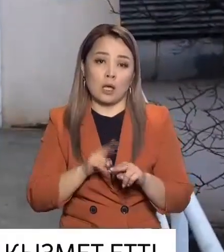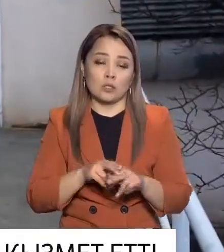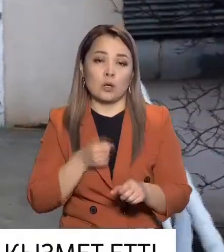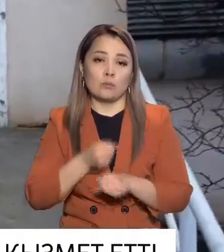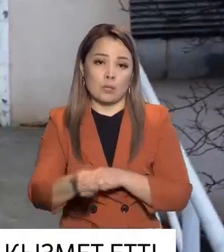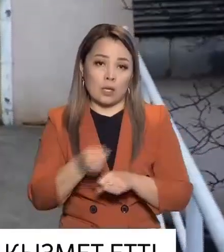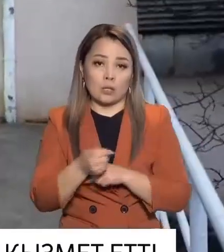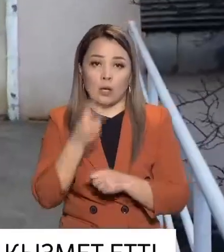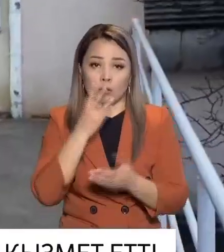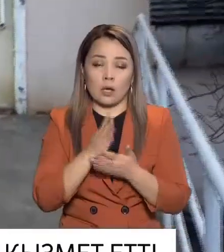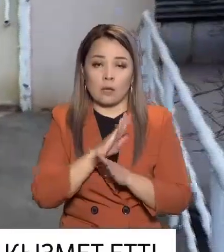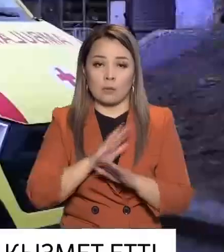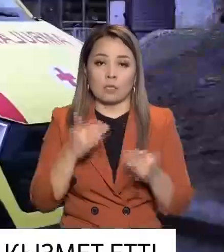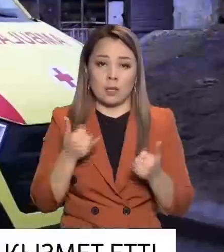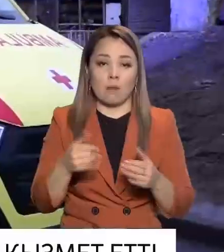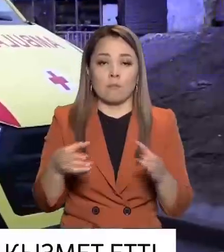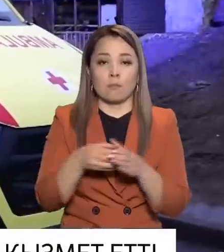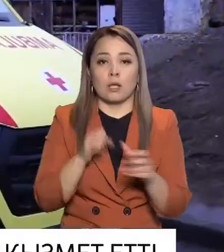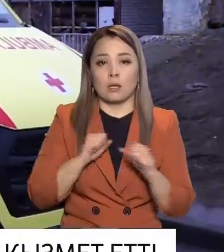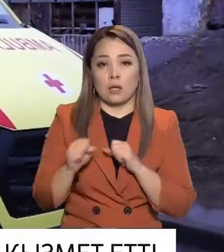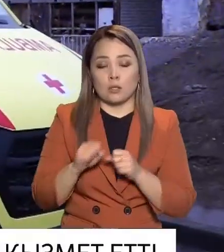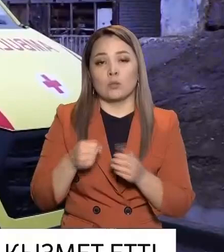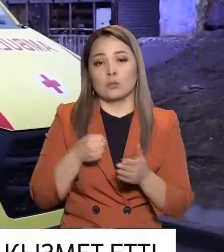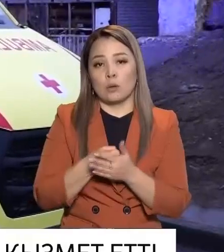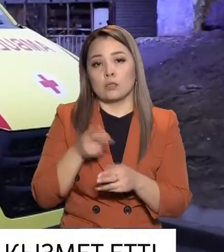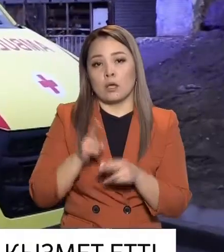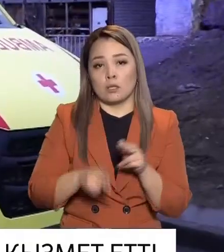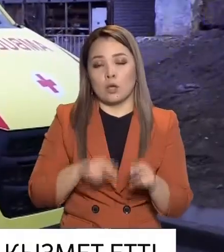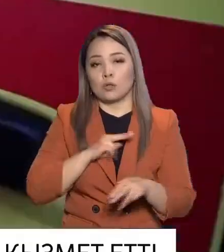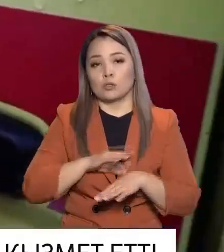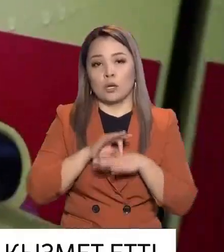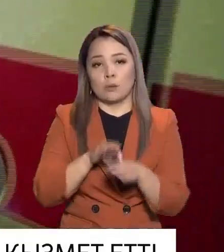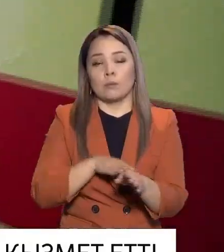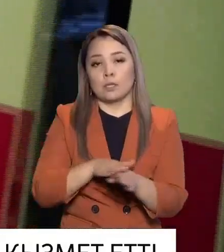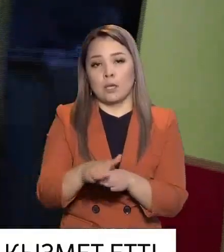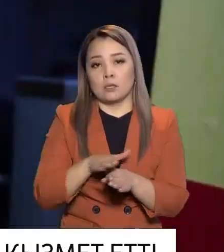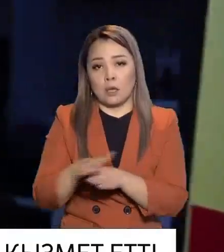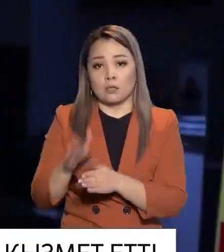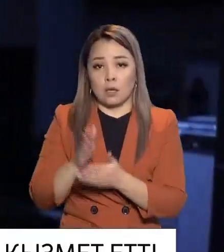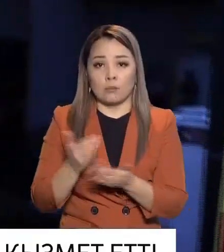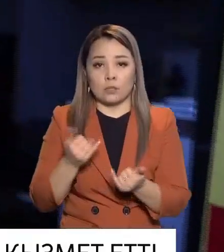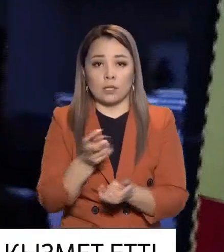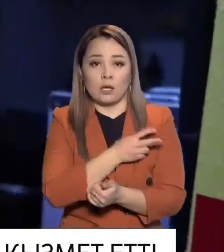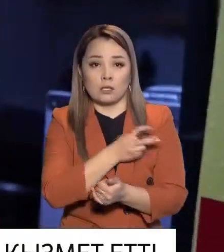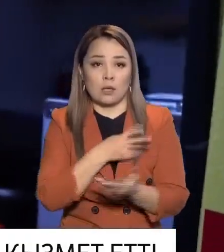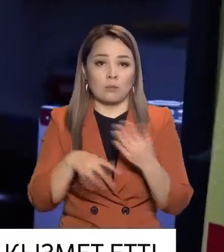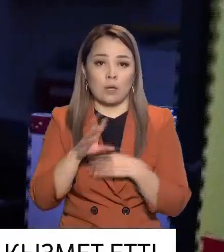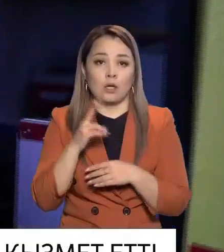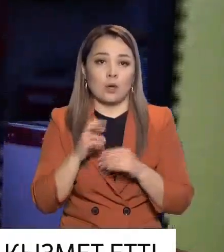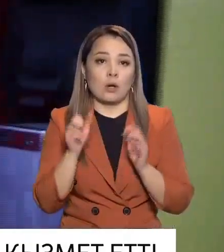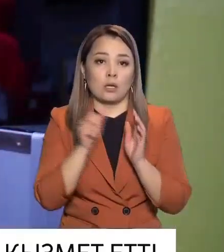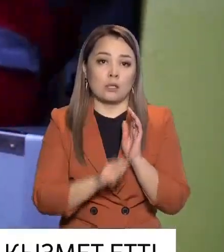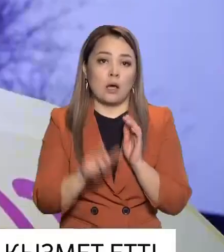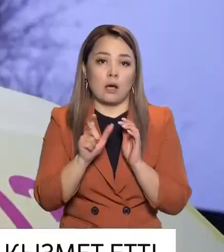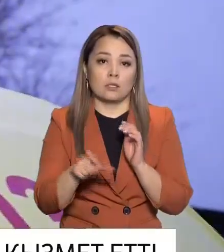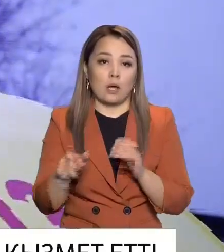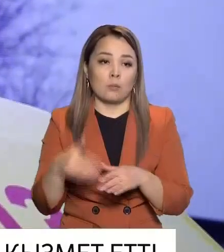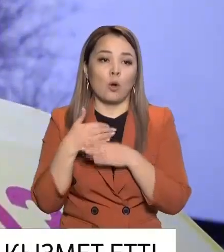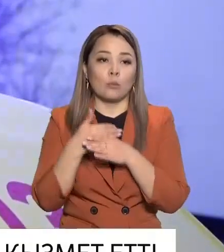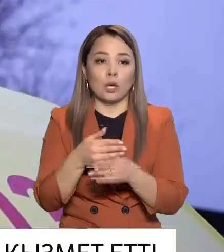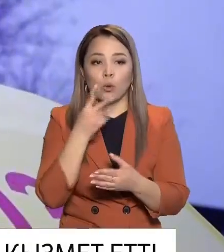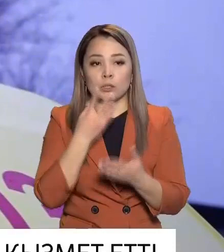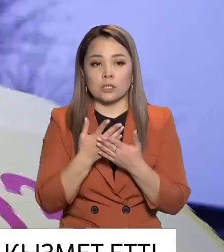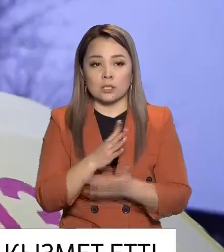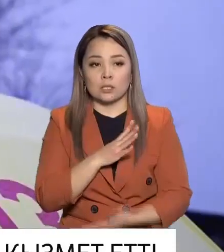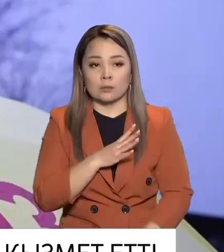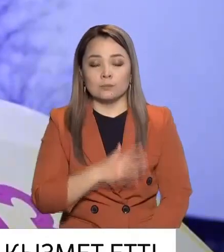қолданған. Соған қарамастан бригадалар соңына дейін өз қызметін адал атқарған. Сол күндері дәрігерлер 260 адамға көмек